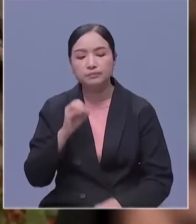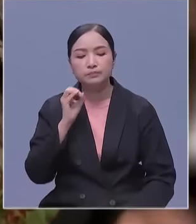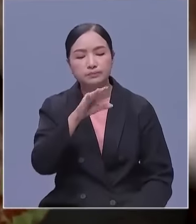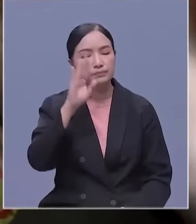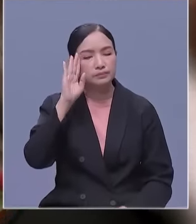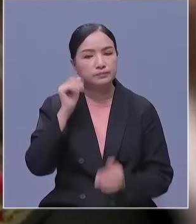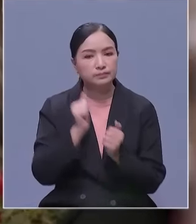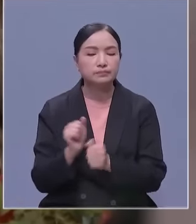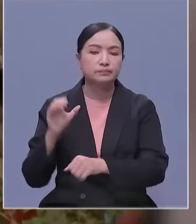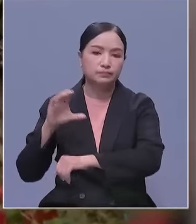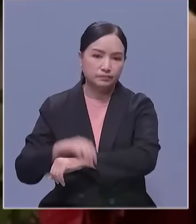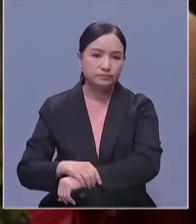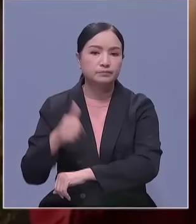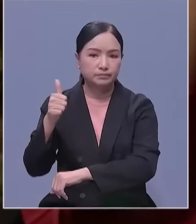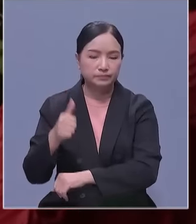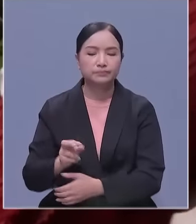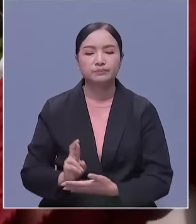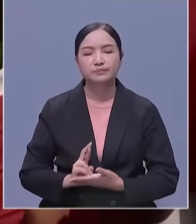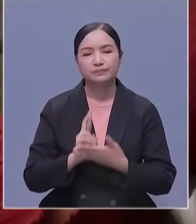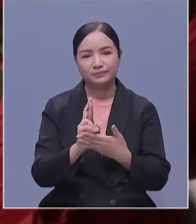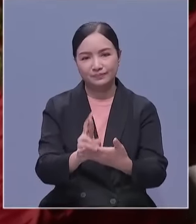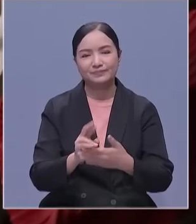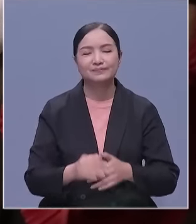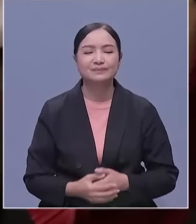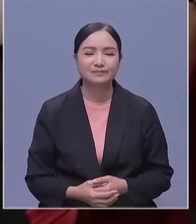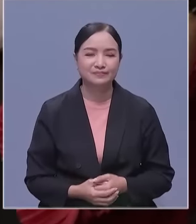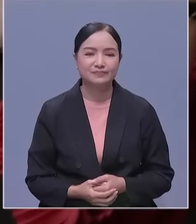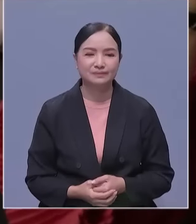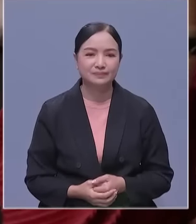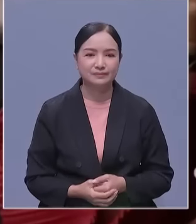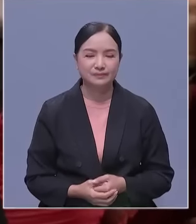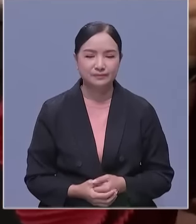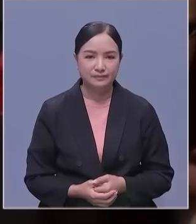จถ้าจับตัวได้เดี๋ยวคุณแม่จะมีรางวัลให้นะครับ